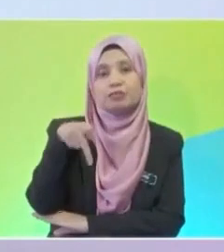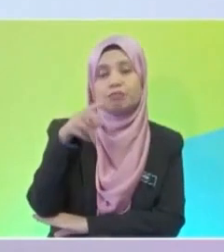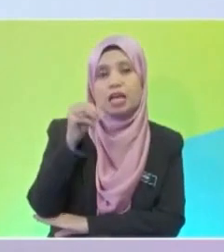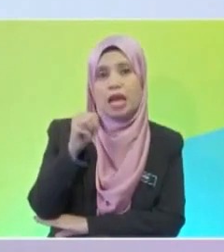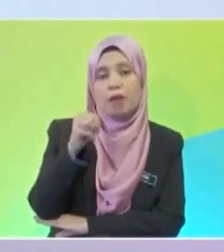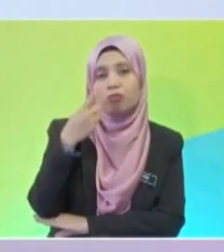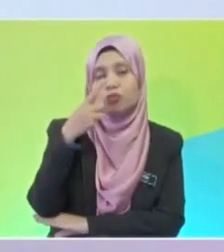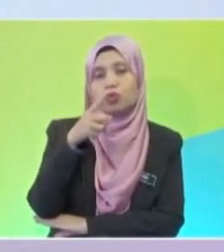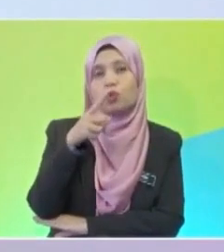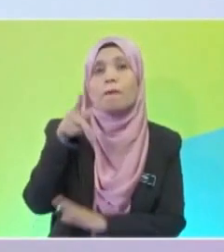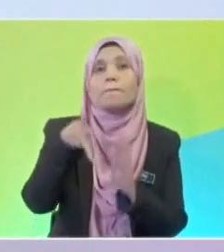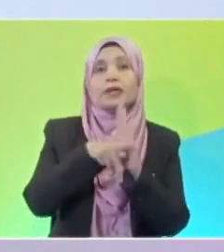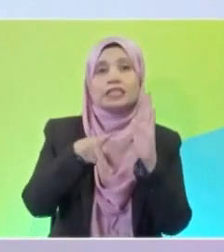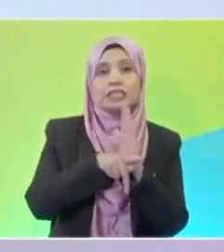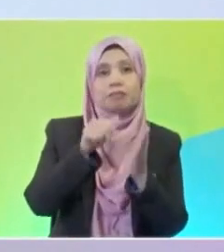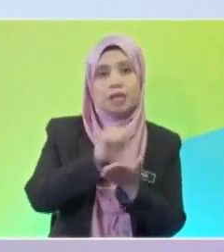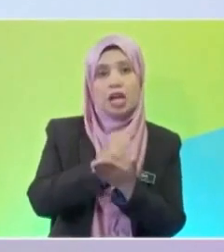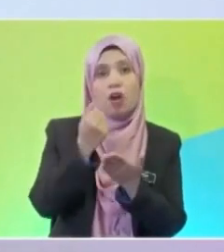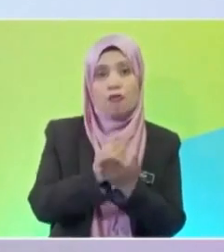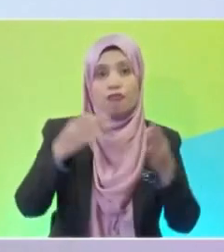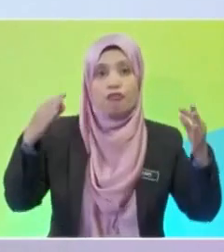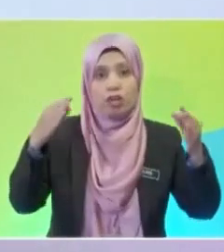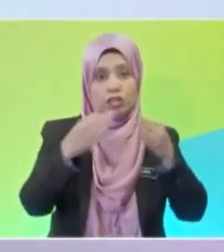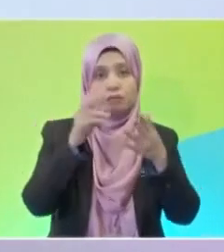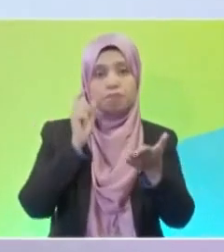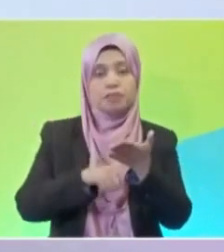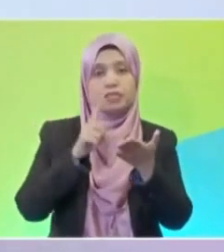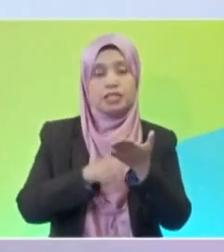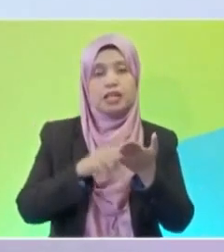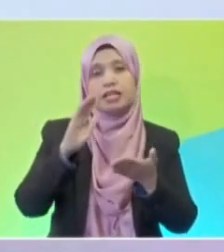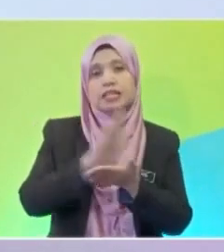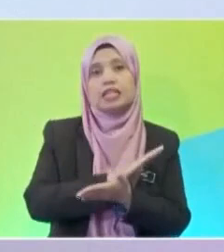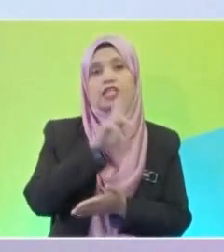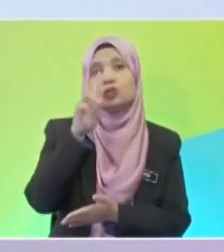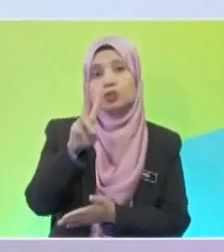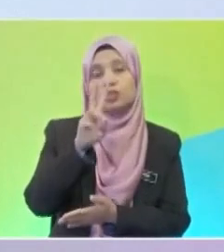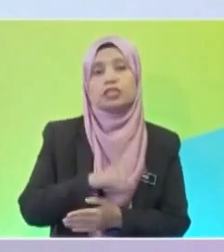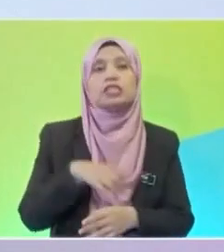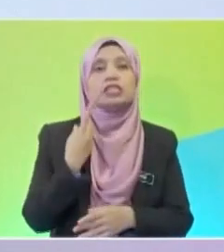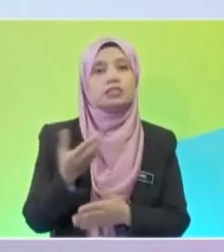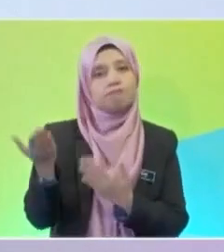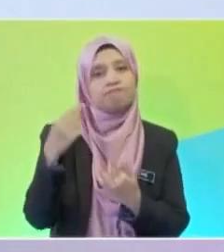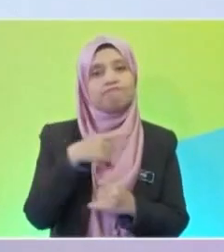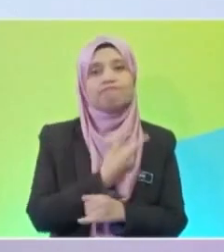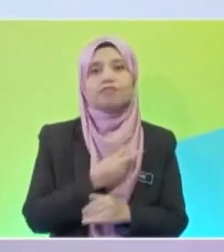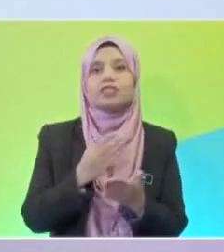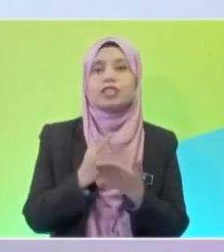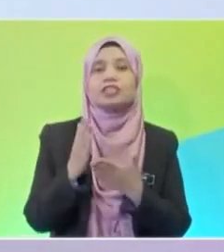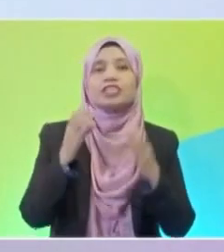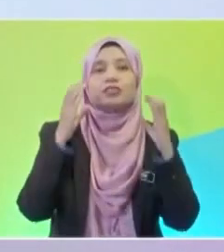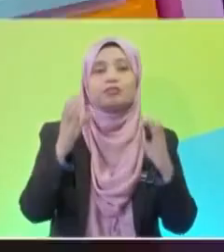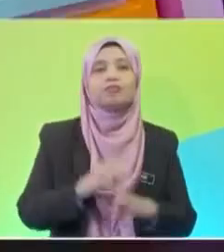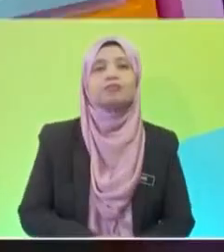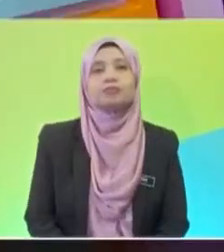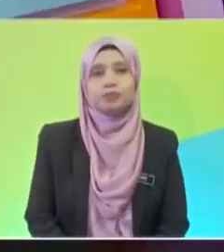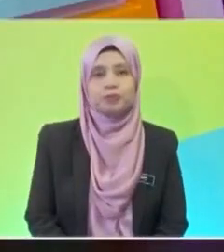mata pelajaran prinsip perakaunan, kita memfokuskan kepada perbincangan kertas 2. Jadi jom kita nak teruskan sesi kita. Silakan cikgu. Terima